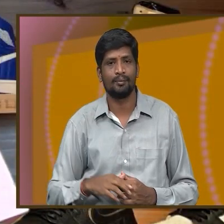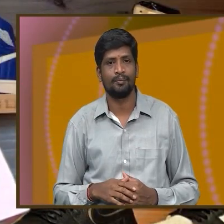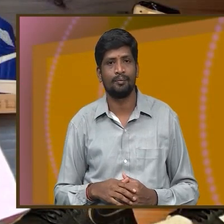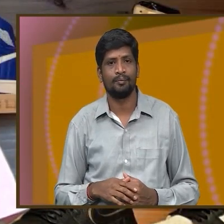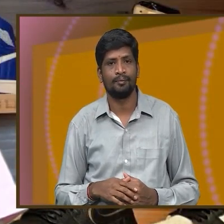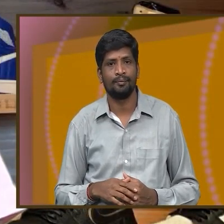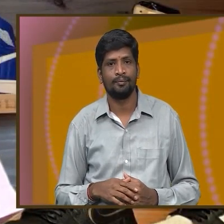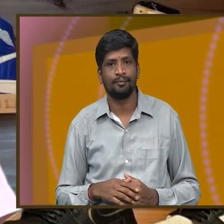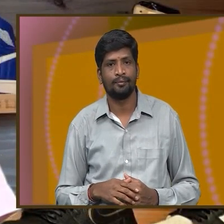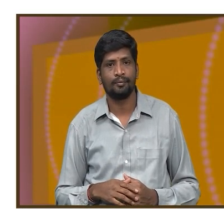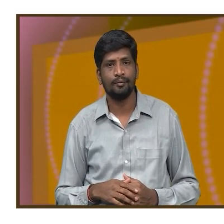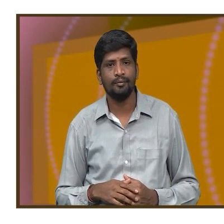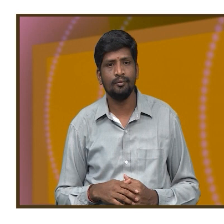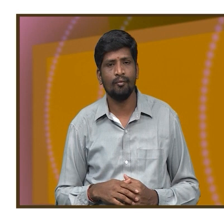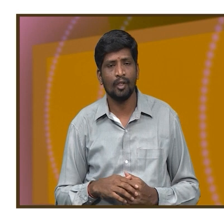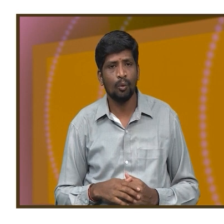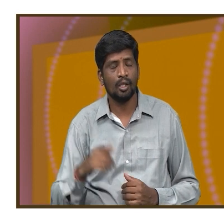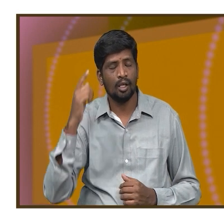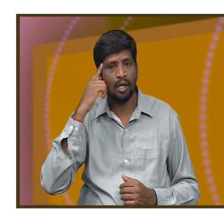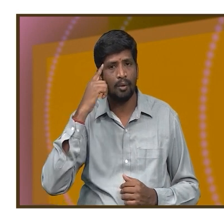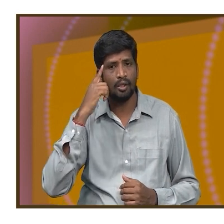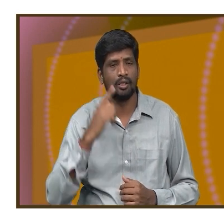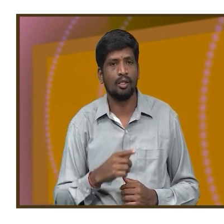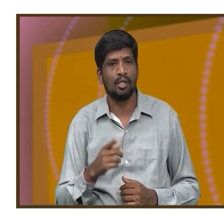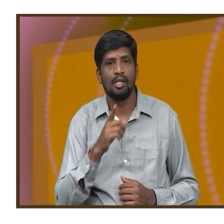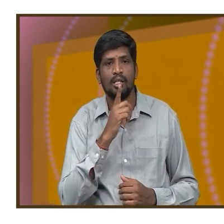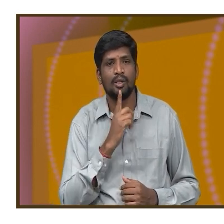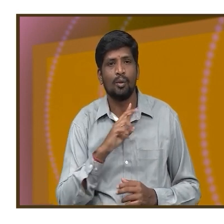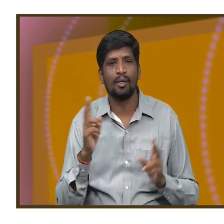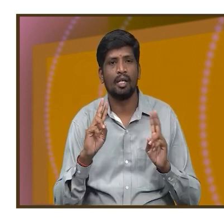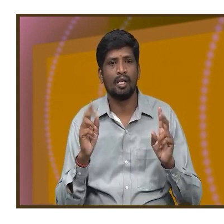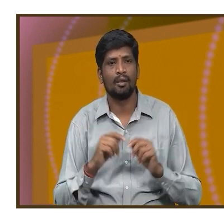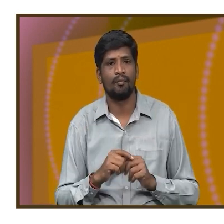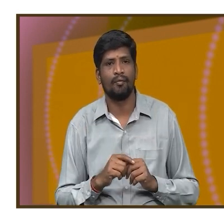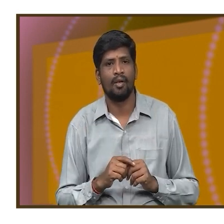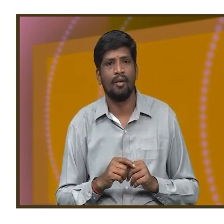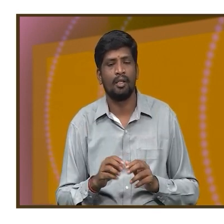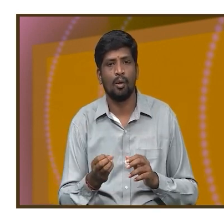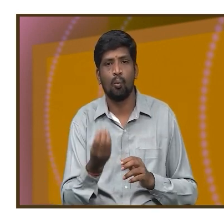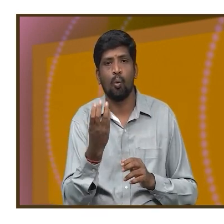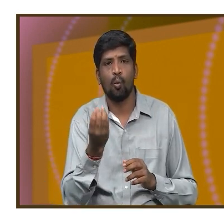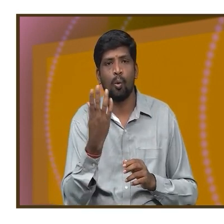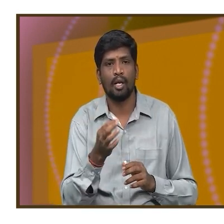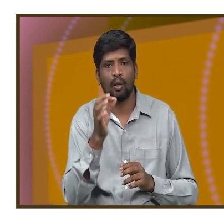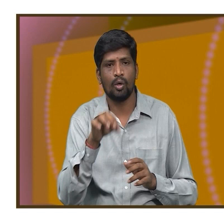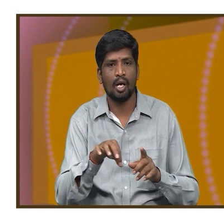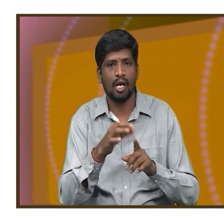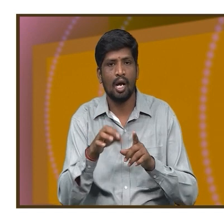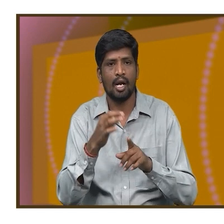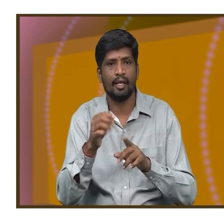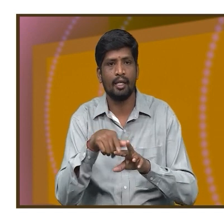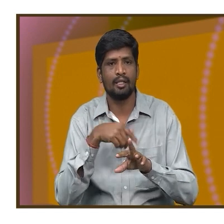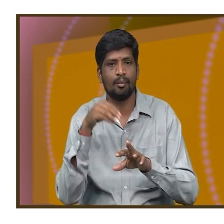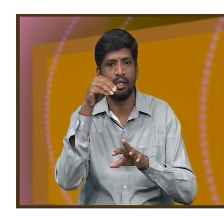கொண்டார். மீண்டும் ஞாபகப்படுத்துகிறார். அந்த ஒரு இளஞ்சிவப்பு நிறம் வாய்ந்த வெல்வெட் தைத்து பூவேலை கொண்ட ஒரு